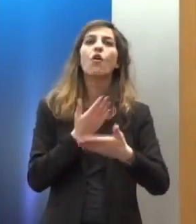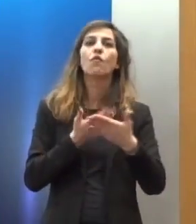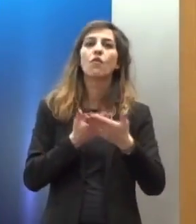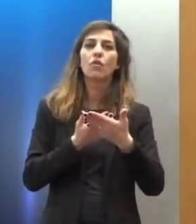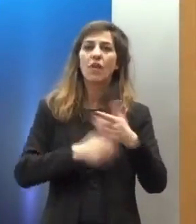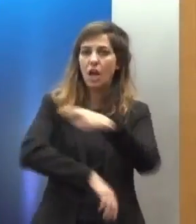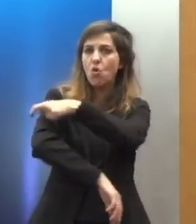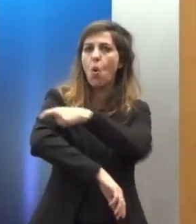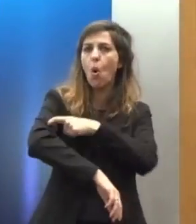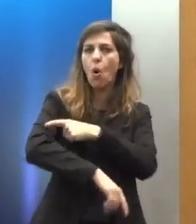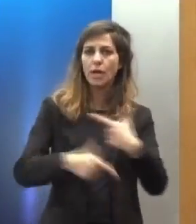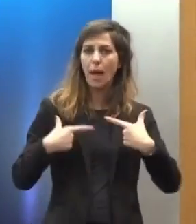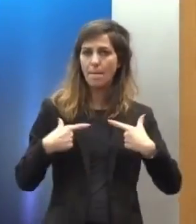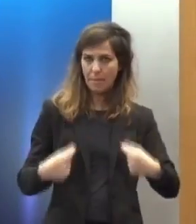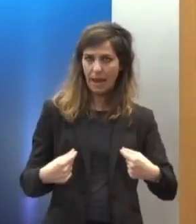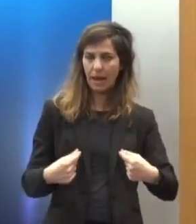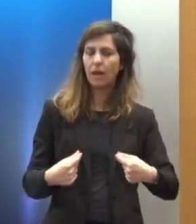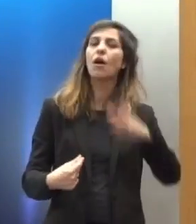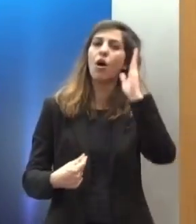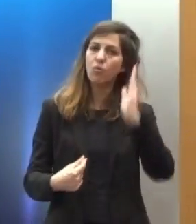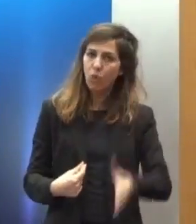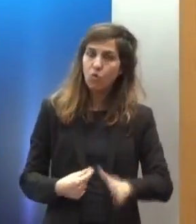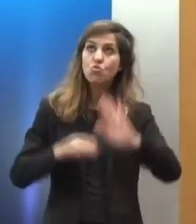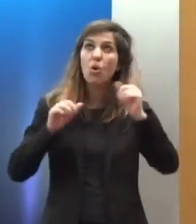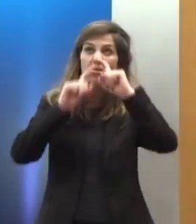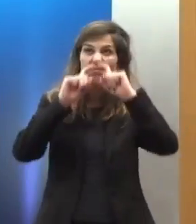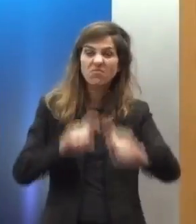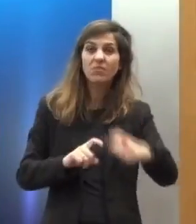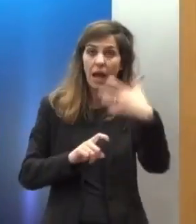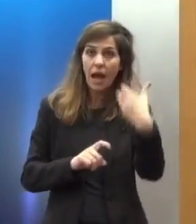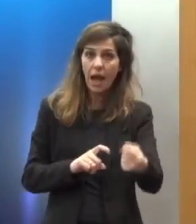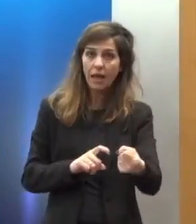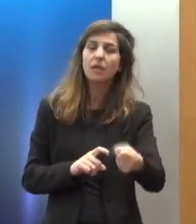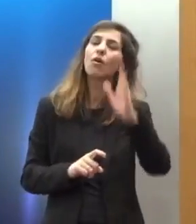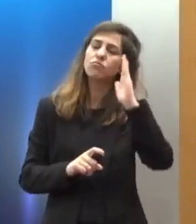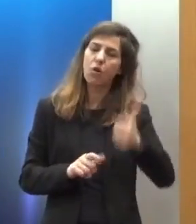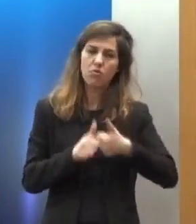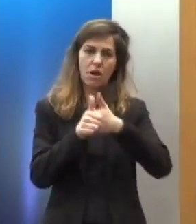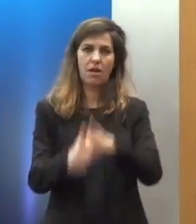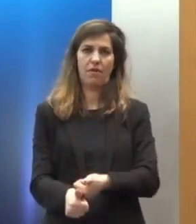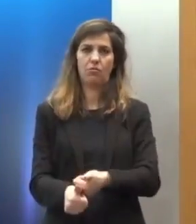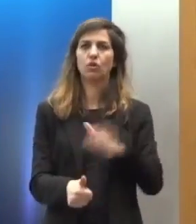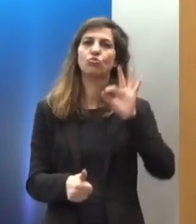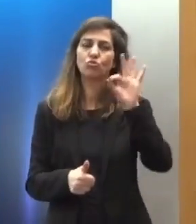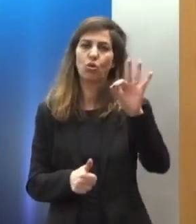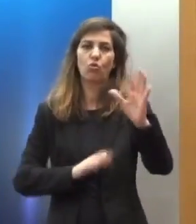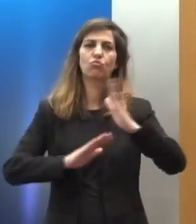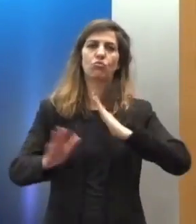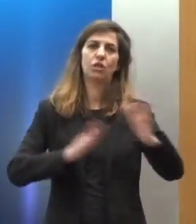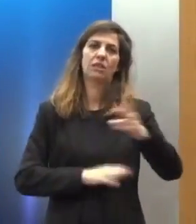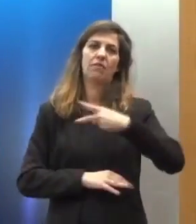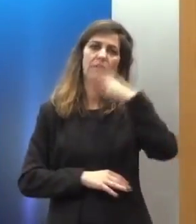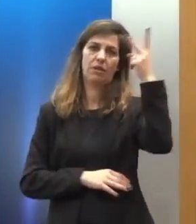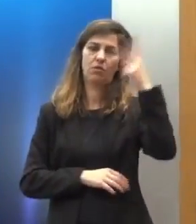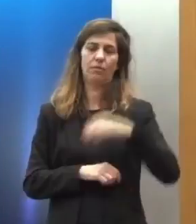ΟΗΕ να εφαρμόσουν άμεσα και αποτελεσματικά τις υποχρεώσεις τους ως προς την προστασία των ανθρωπίνων δικαιωμάτων. Στόχος μας